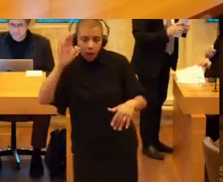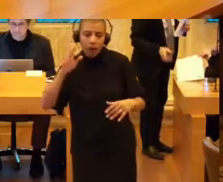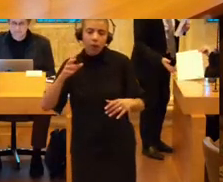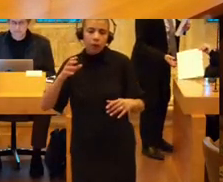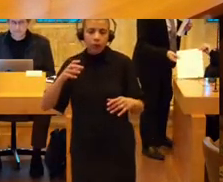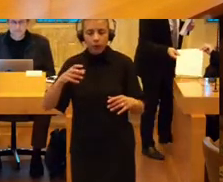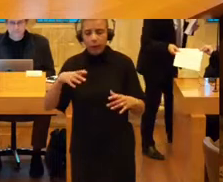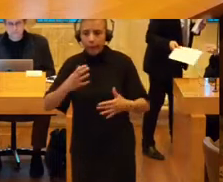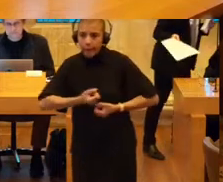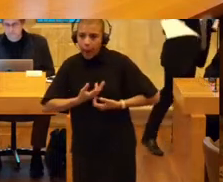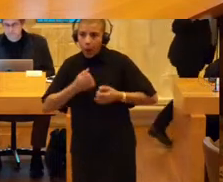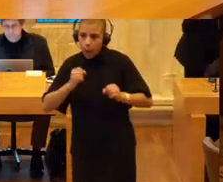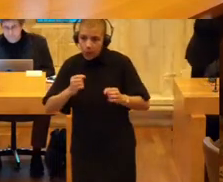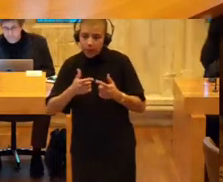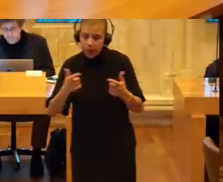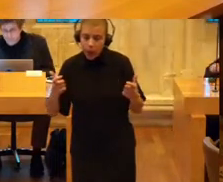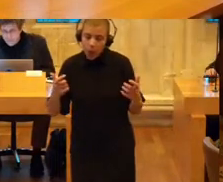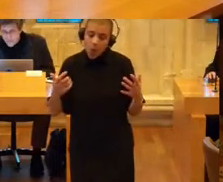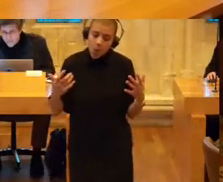compliqué.